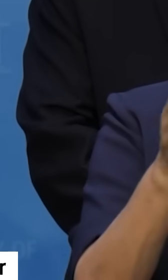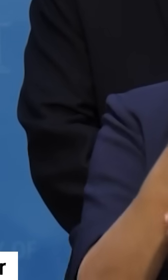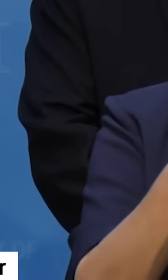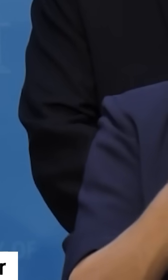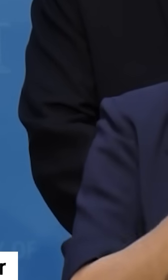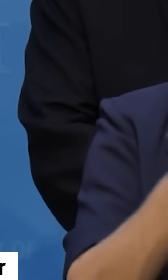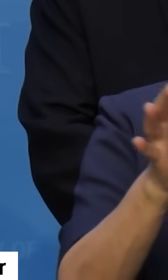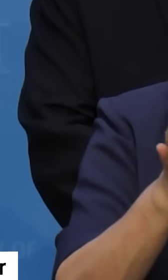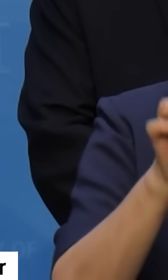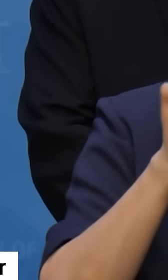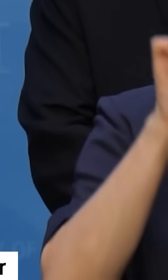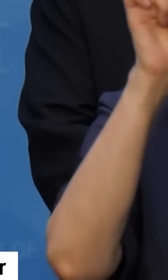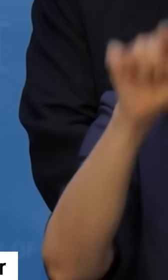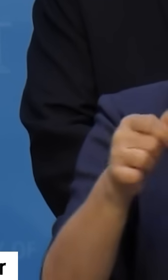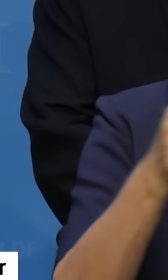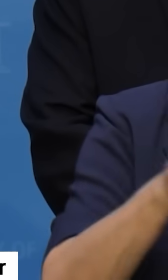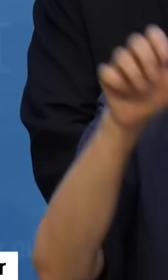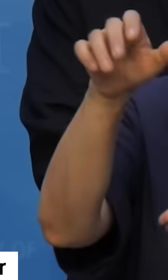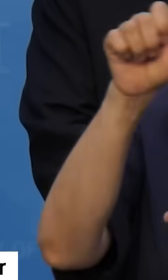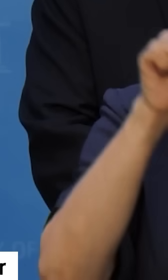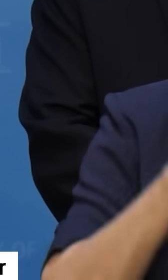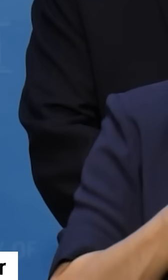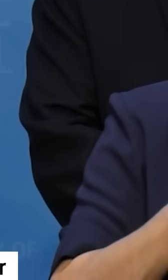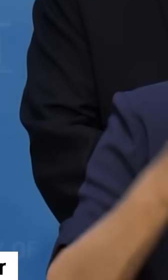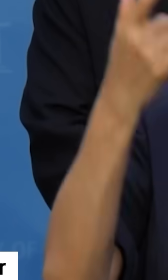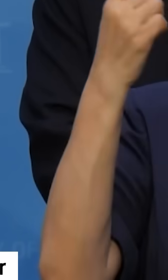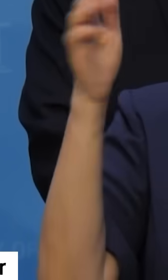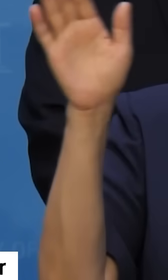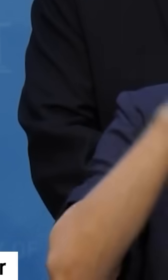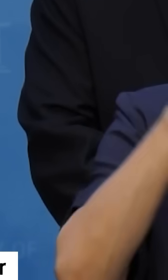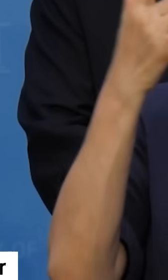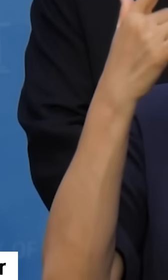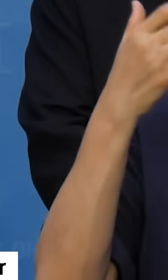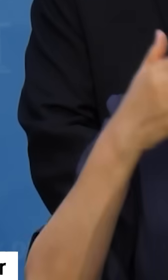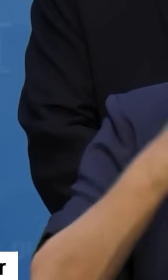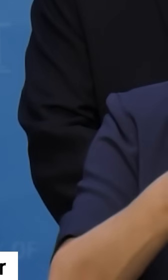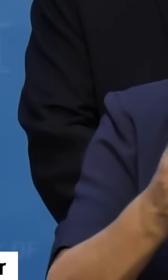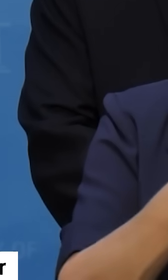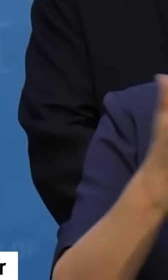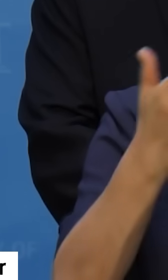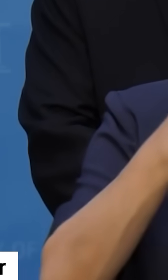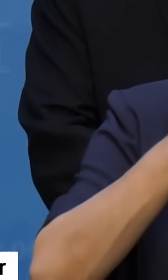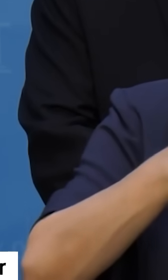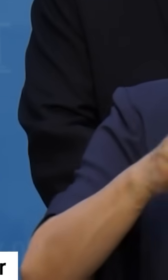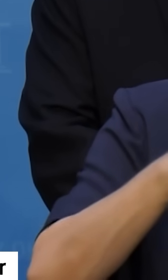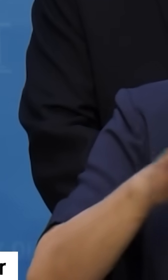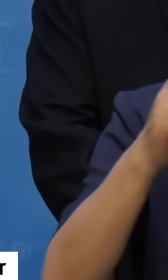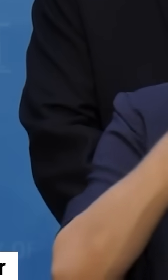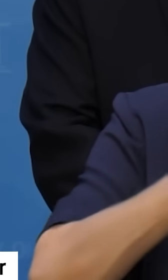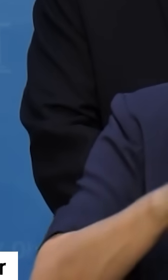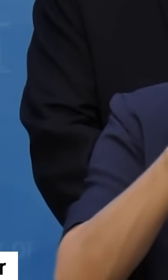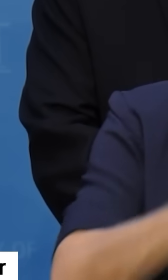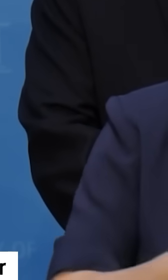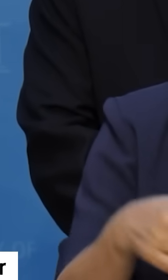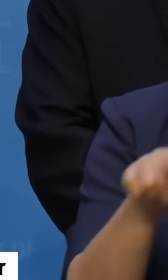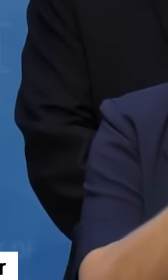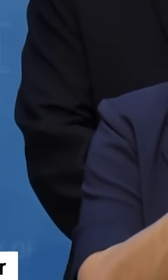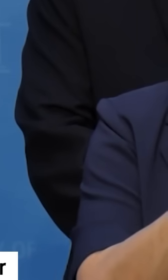가서 재료를 사오고 또 밤늦게까지 생선에 한 접시라도 더 팔기